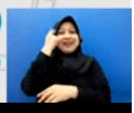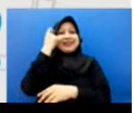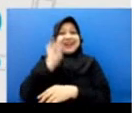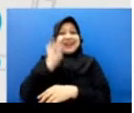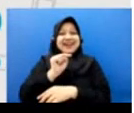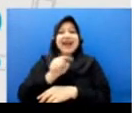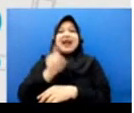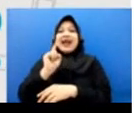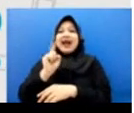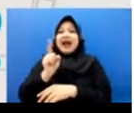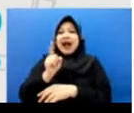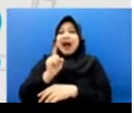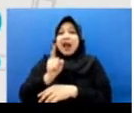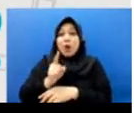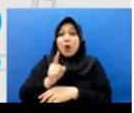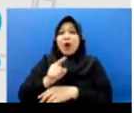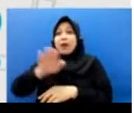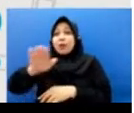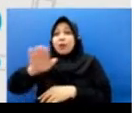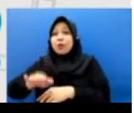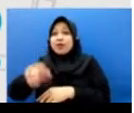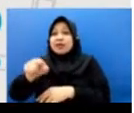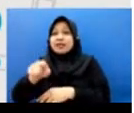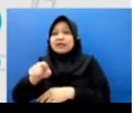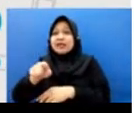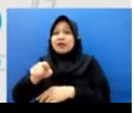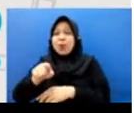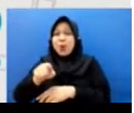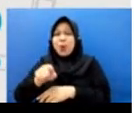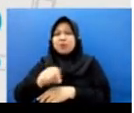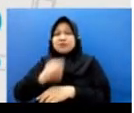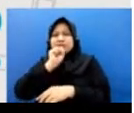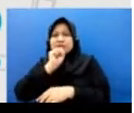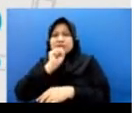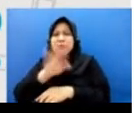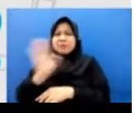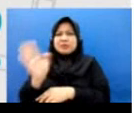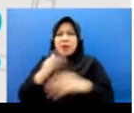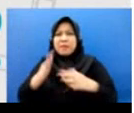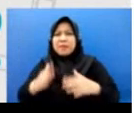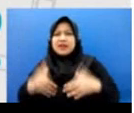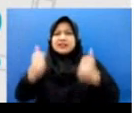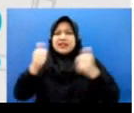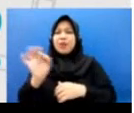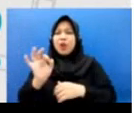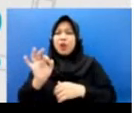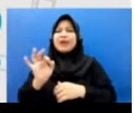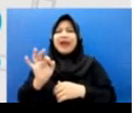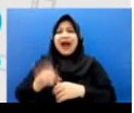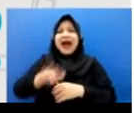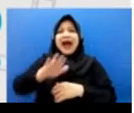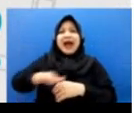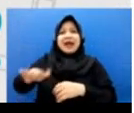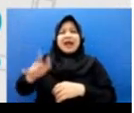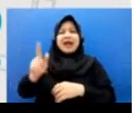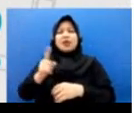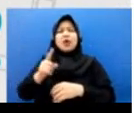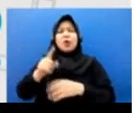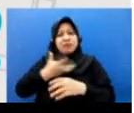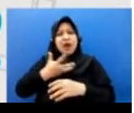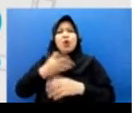sepenuhnya, maka dia dengan sangat sukarela ya, tak tanpa dipaksa, mengulang lagi, menjawab lagi pertanyaan sampai semuanya